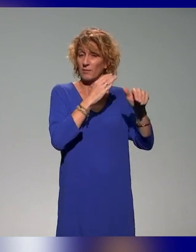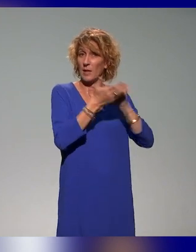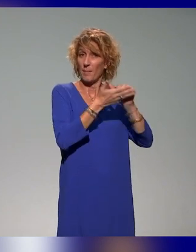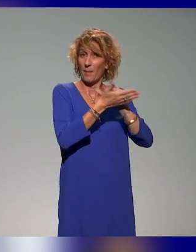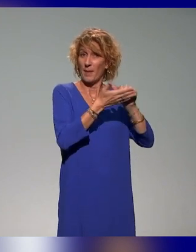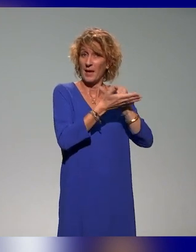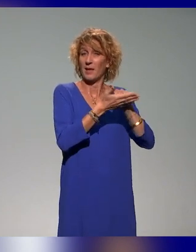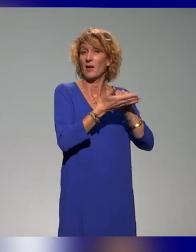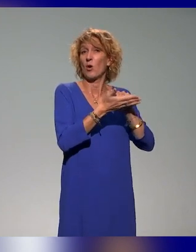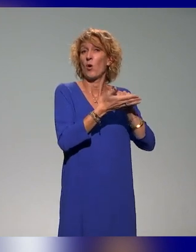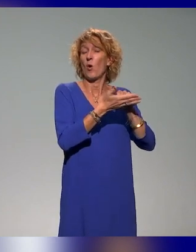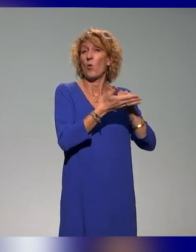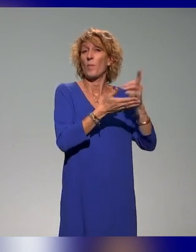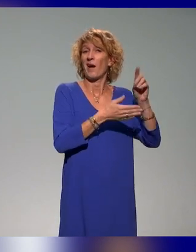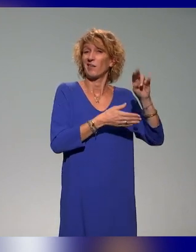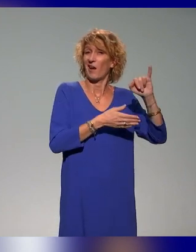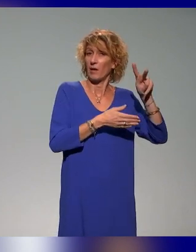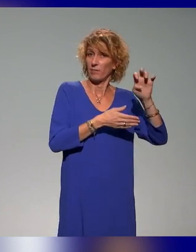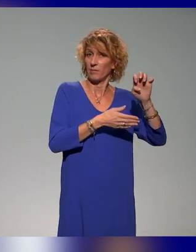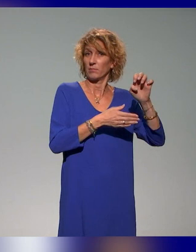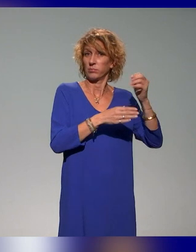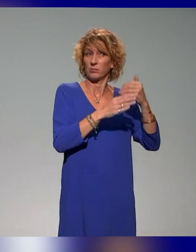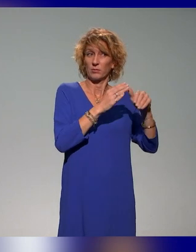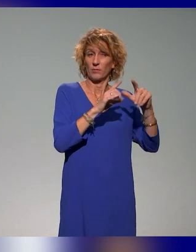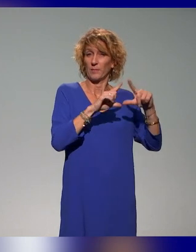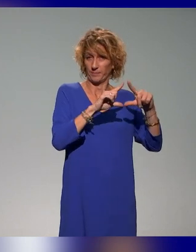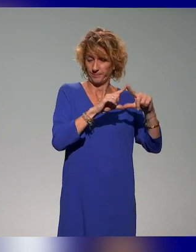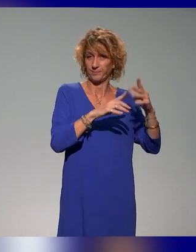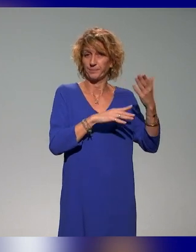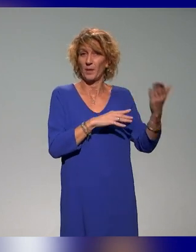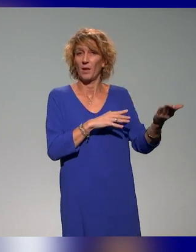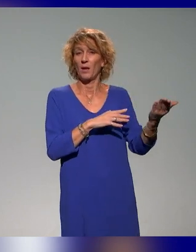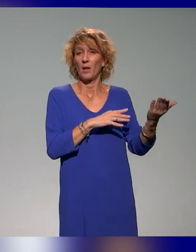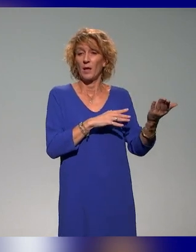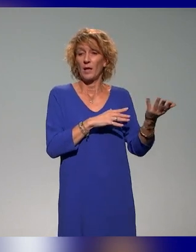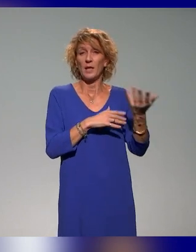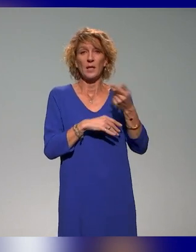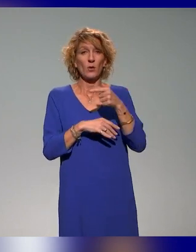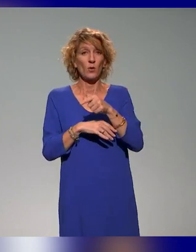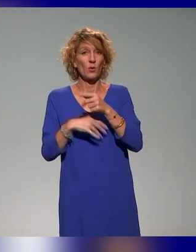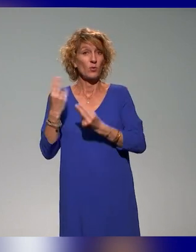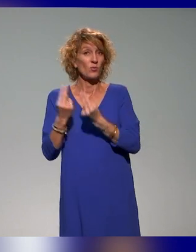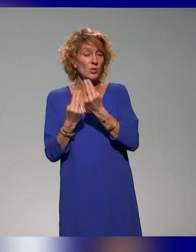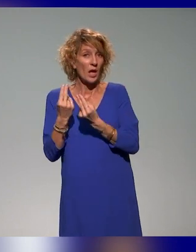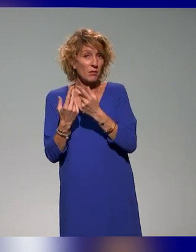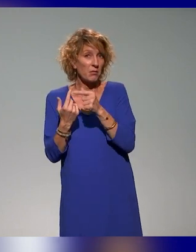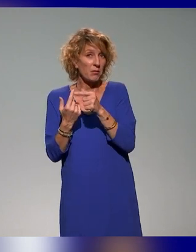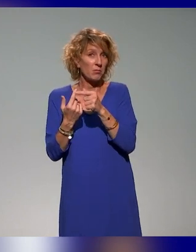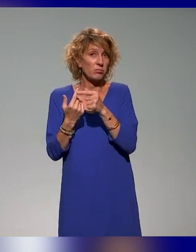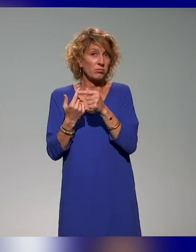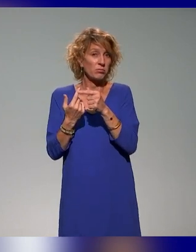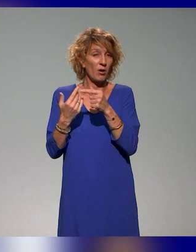Drive. On s'est rendu compte que le chat... en